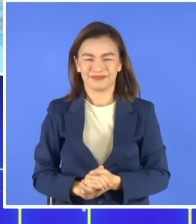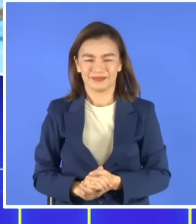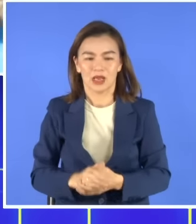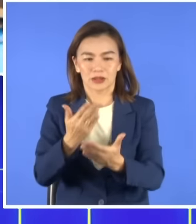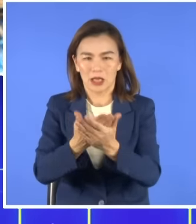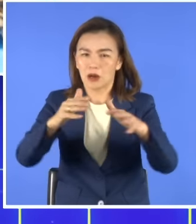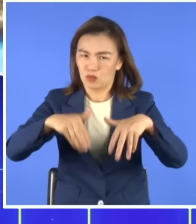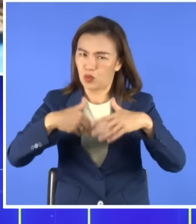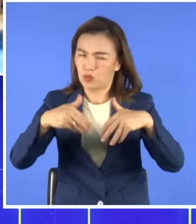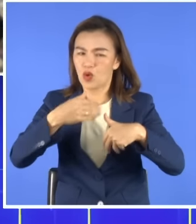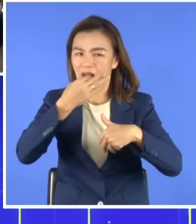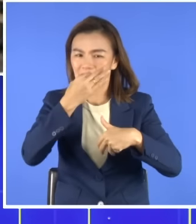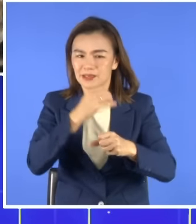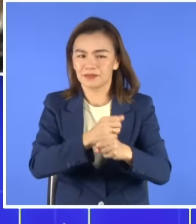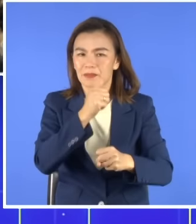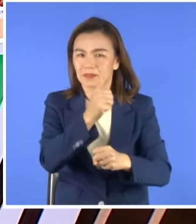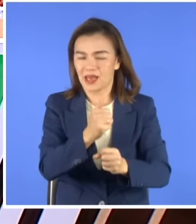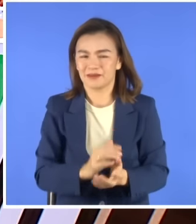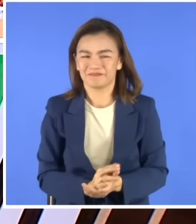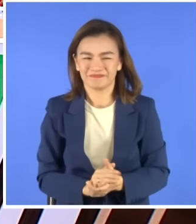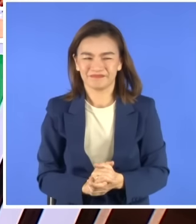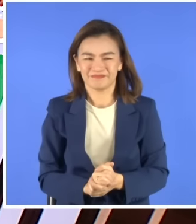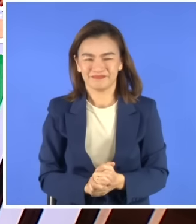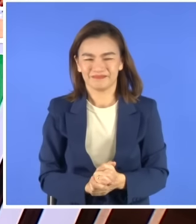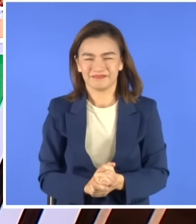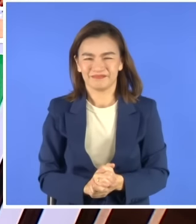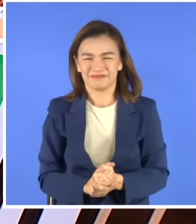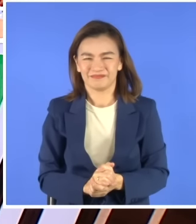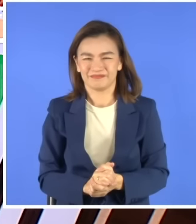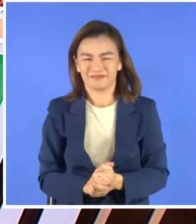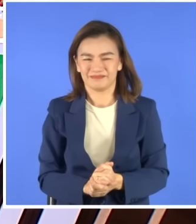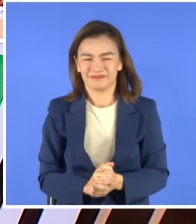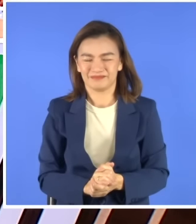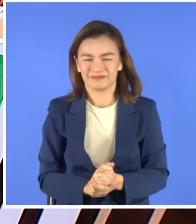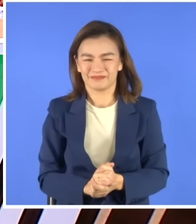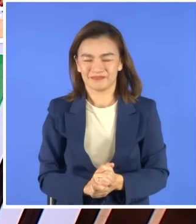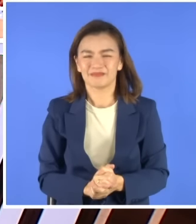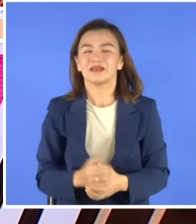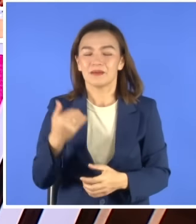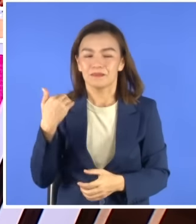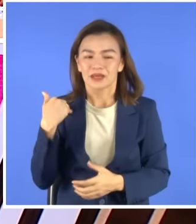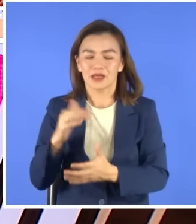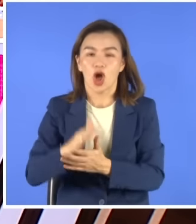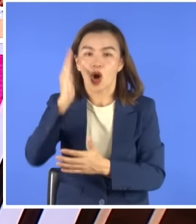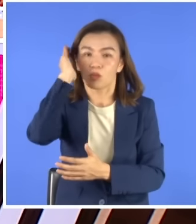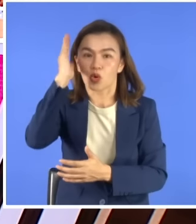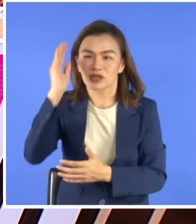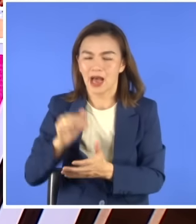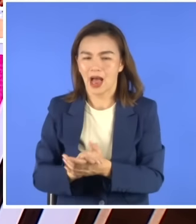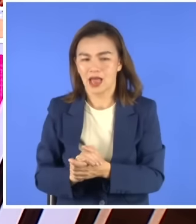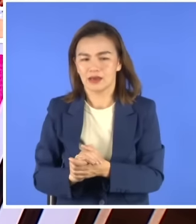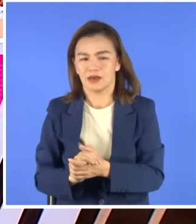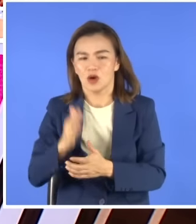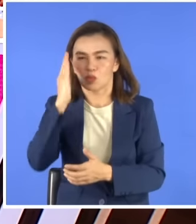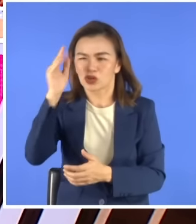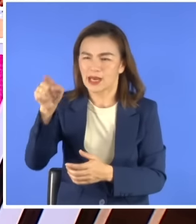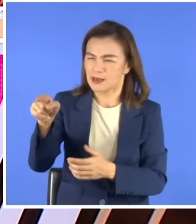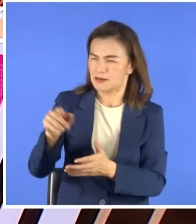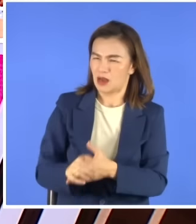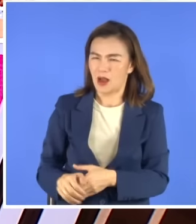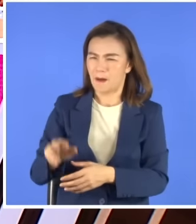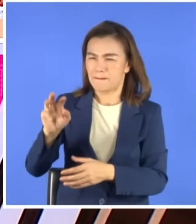ได้นะครับไม่ใช่เกาะกินอย่างเดียวอือแมงดาที่ที่เขาเรียกผู้ชายว่าแบบเหมือนแมงดาพี่แป๊ะมาจาก